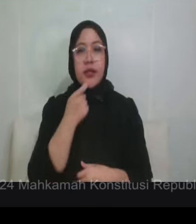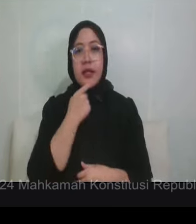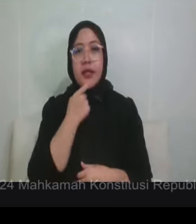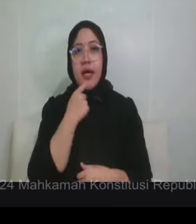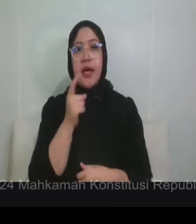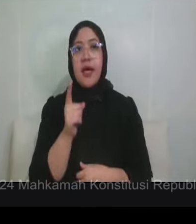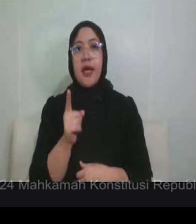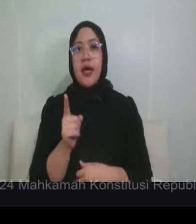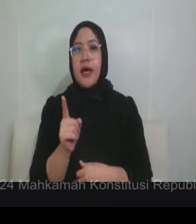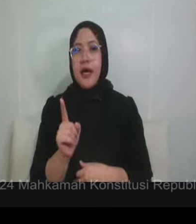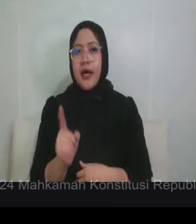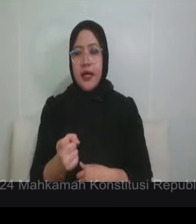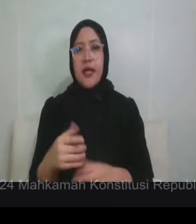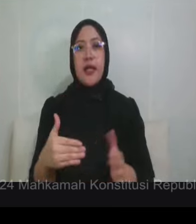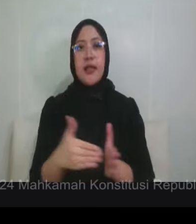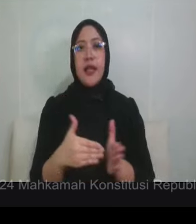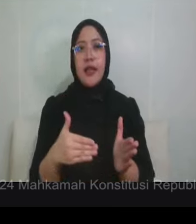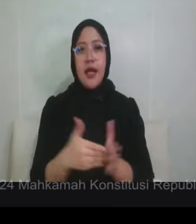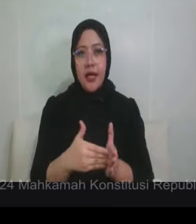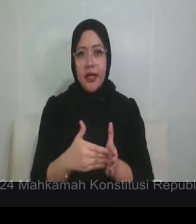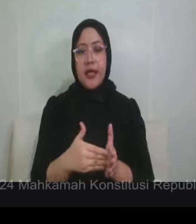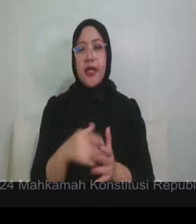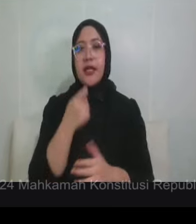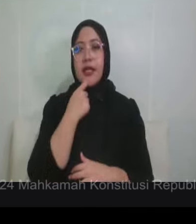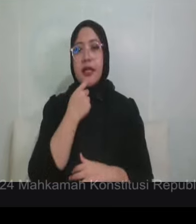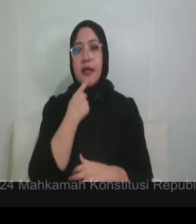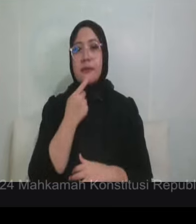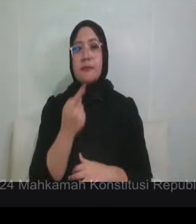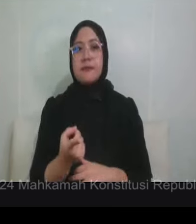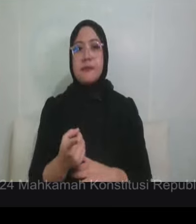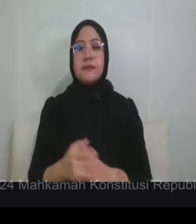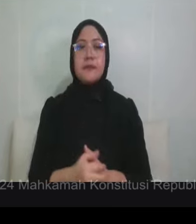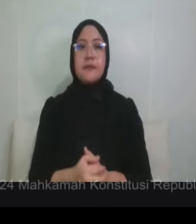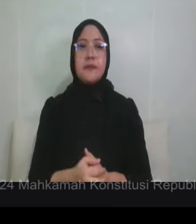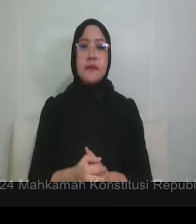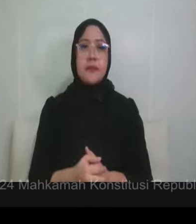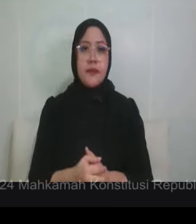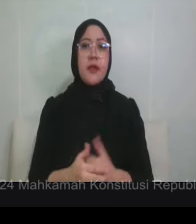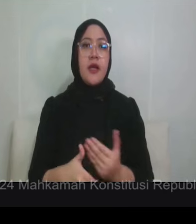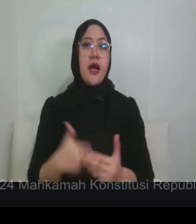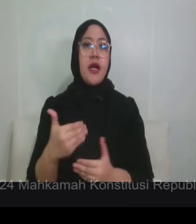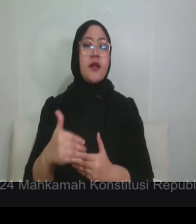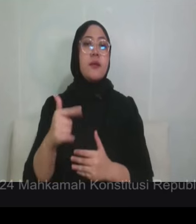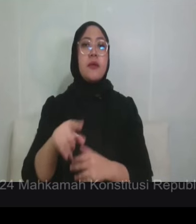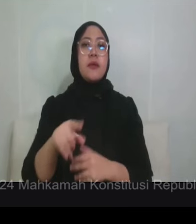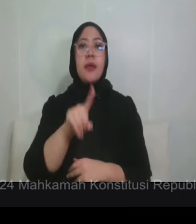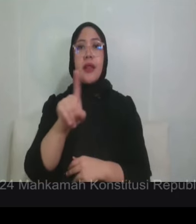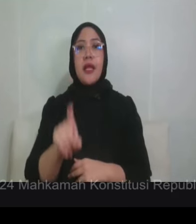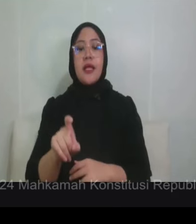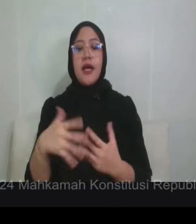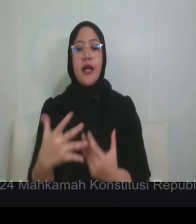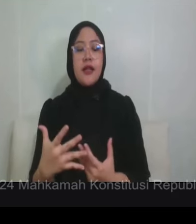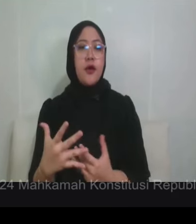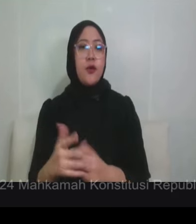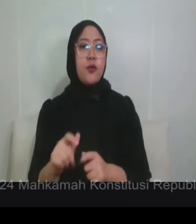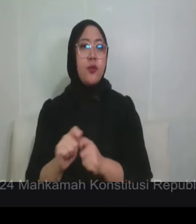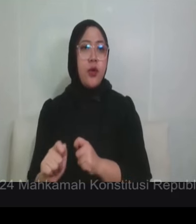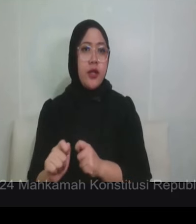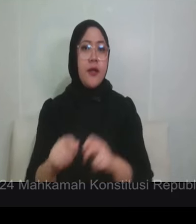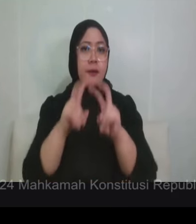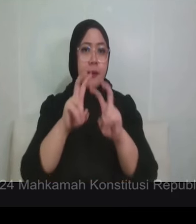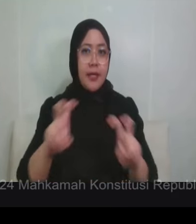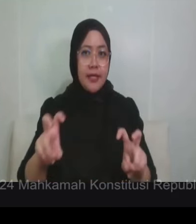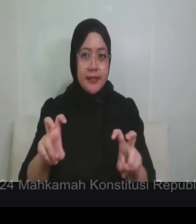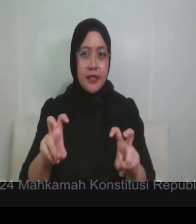barang bukti menyuruh berhenti seseorang yang dicurriia dan menanyakan serta memeriksa tanda pengenal diri mengadakan tindakan lain menurut hukum yang